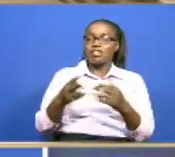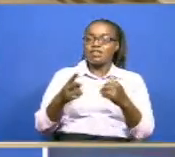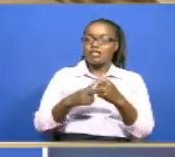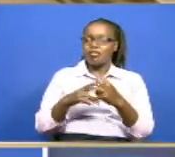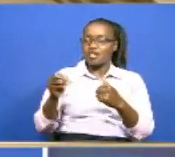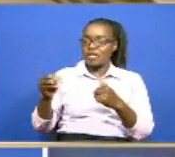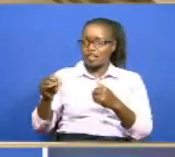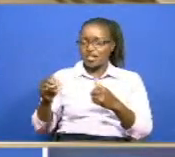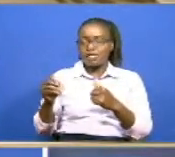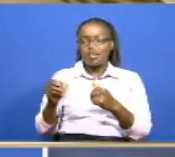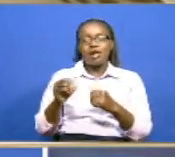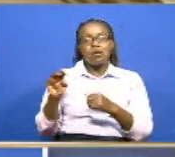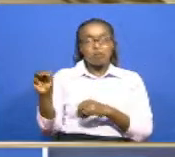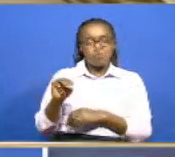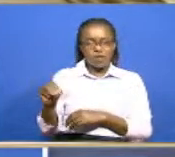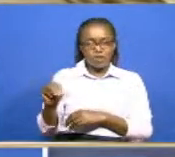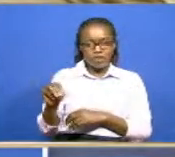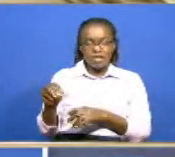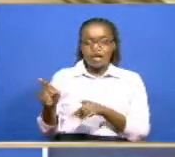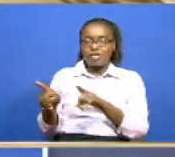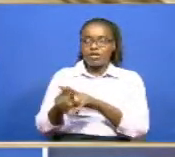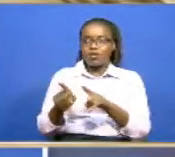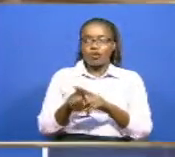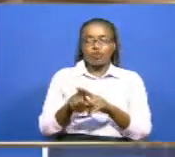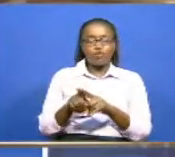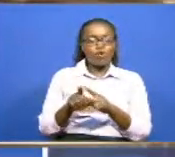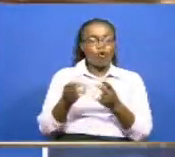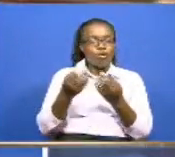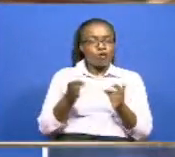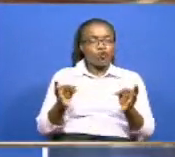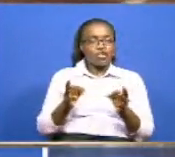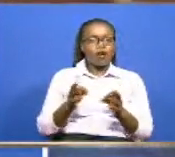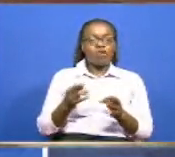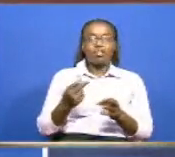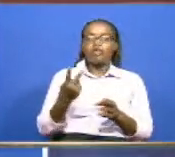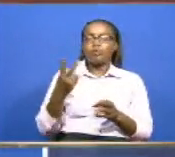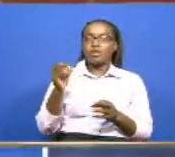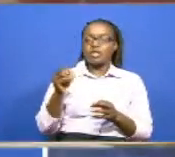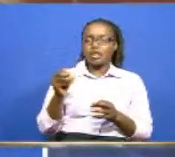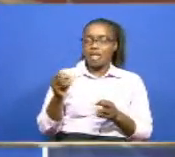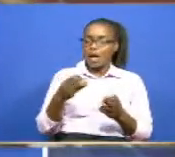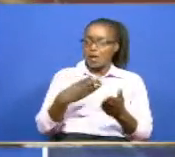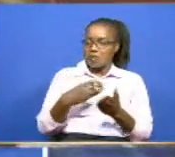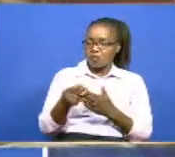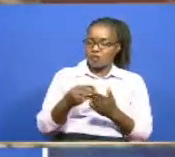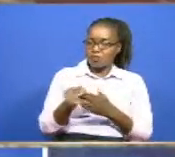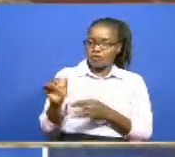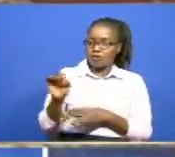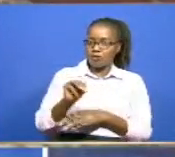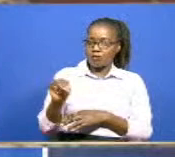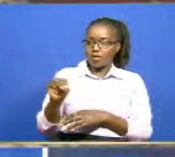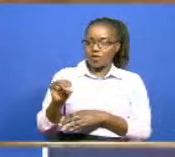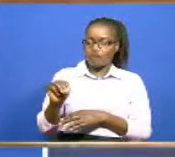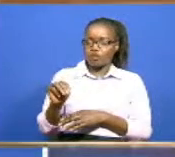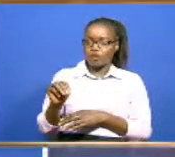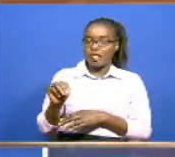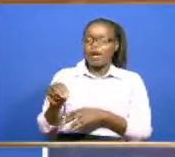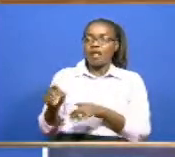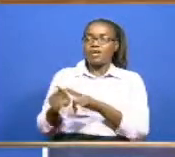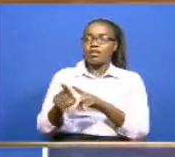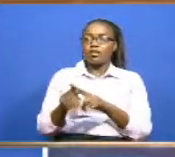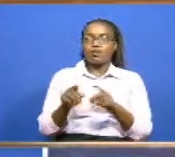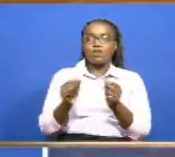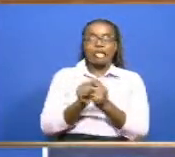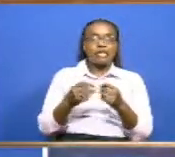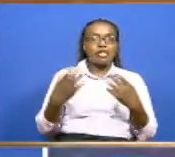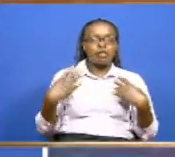707. Wahungu pia aliachiliwa kwa dhamana ya shilingi milioni 20 pesa taslim. Wakati huo huo, raia 10